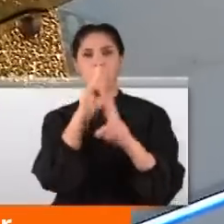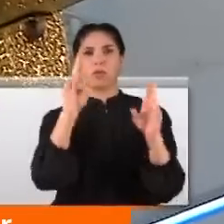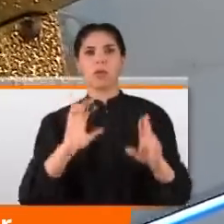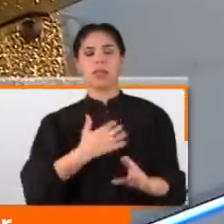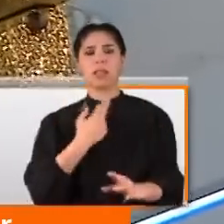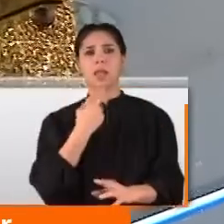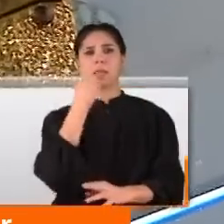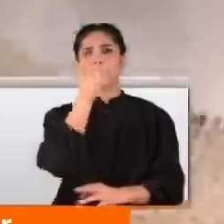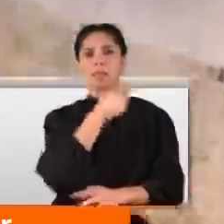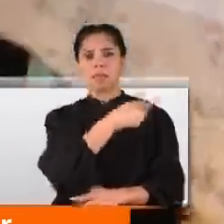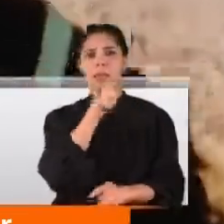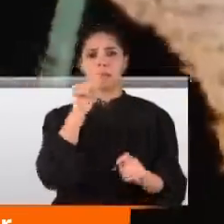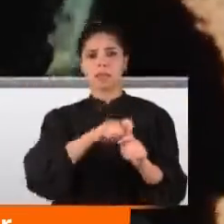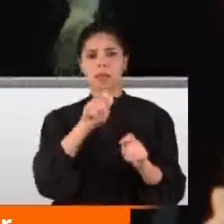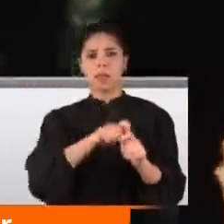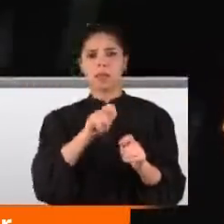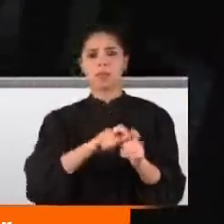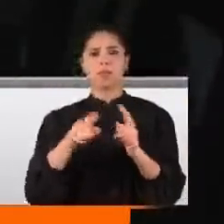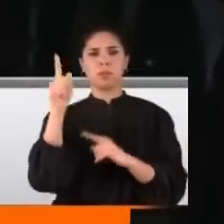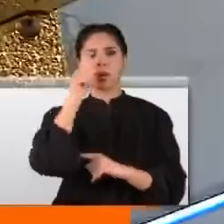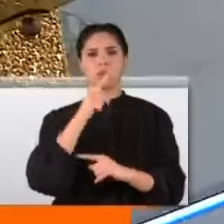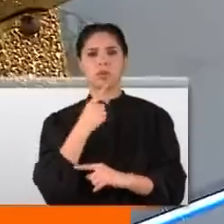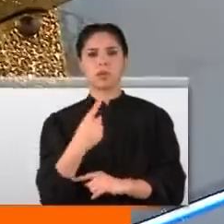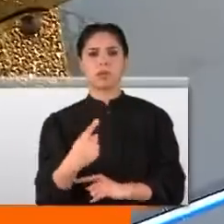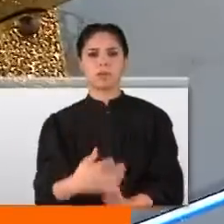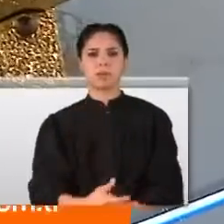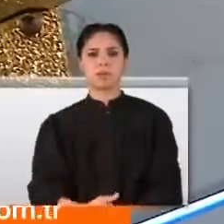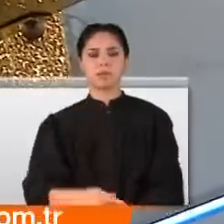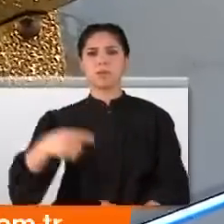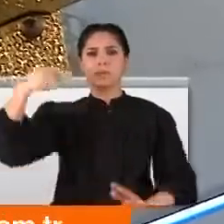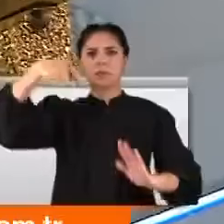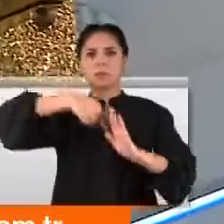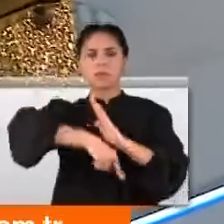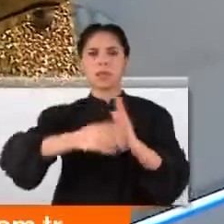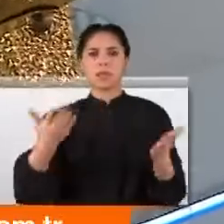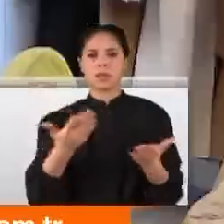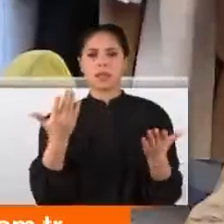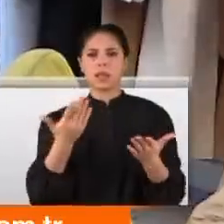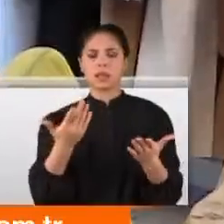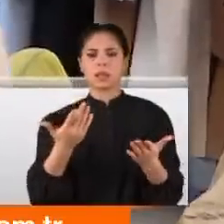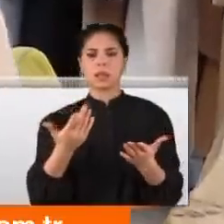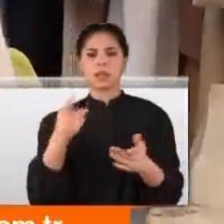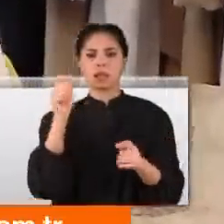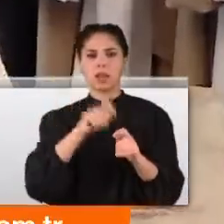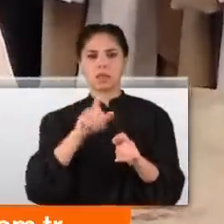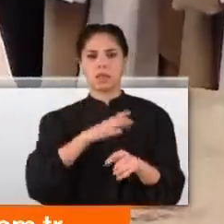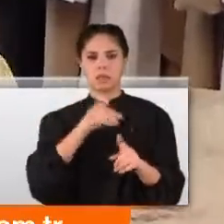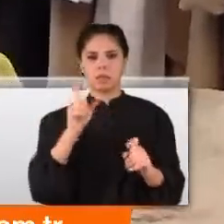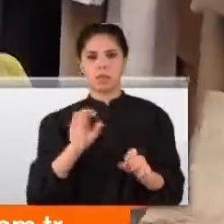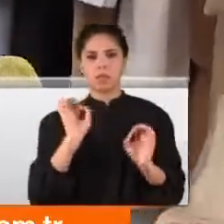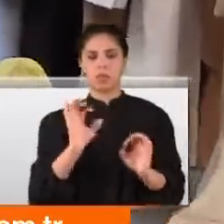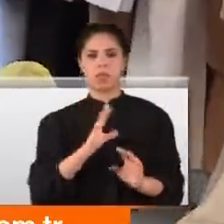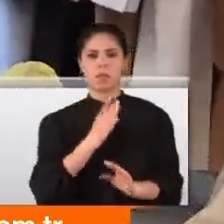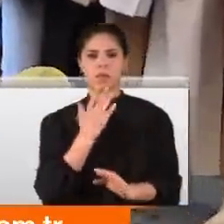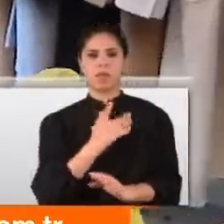sahibi ise deliklerin tadilattan kaynaklandığını savunuyor. Neyle deliyorlar peki bunu? Matkapla. Tadilat var mı? Tadilat muhtemelen